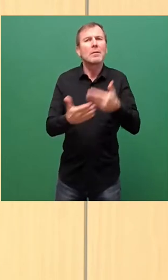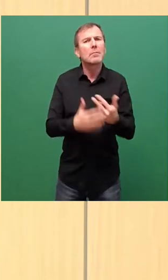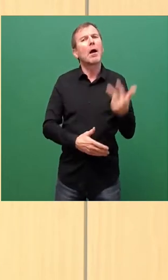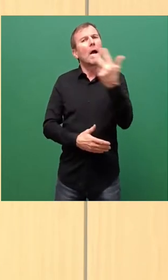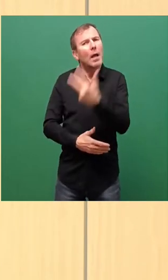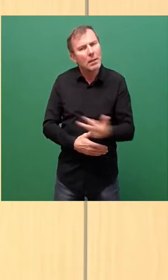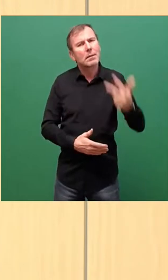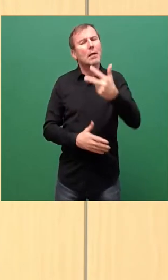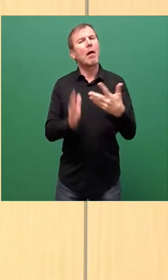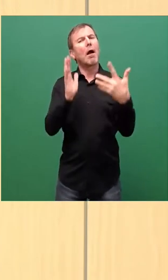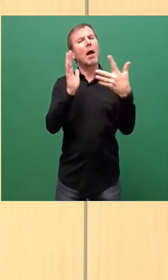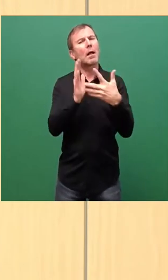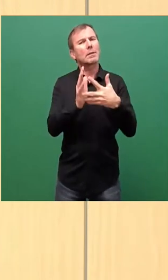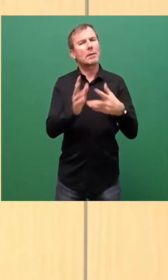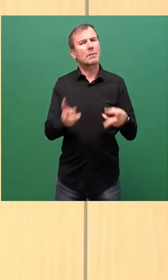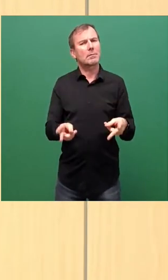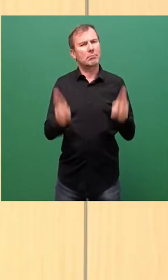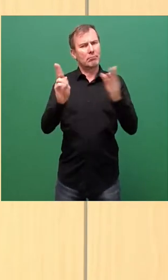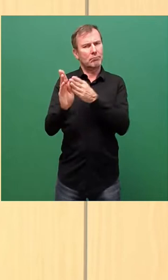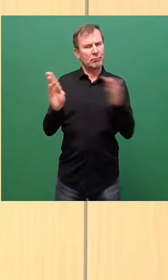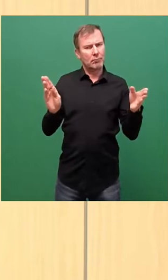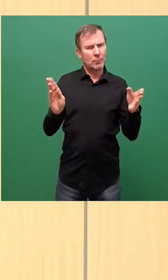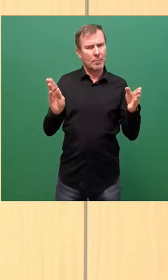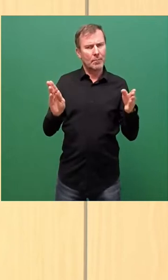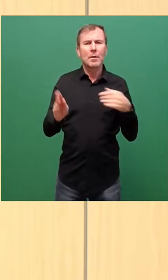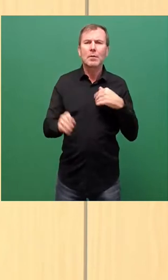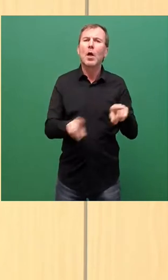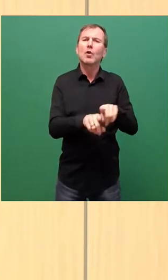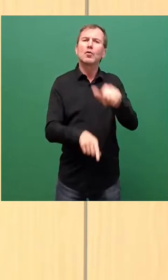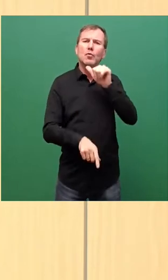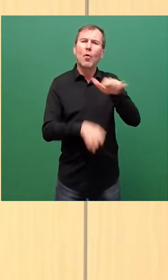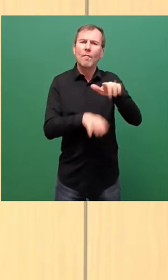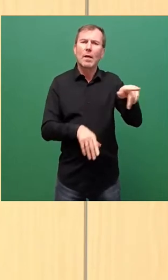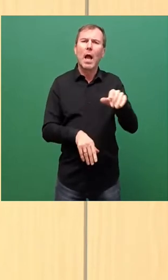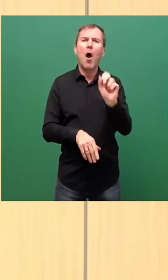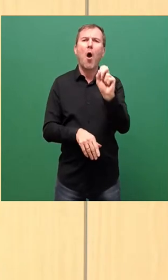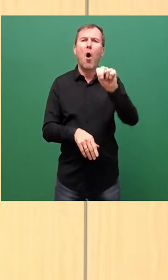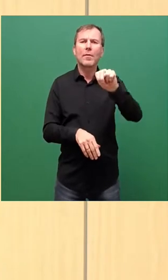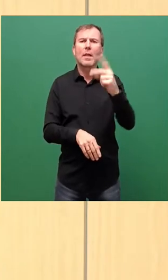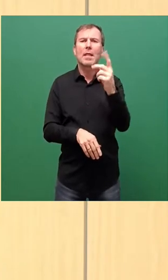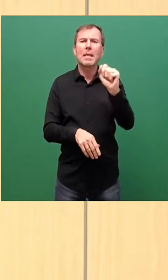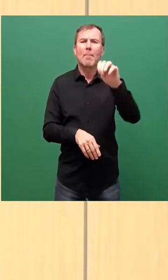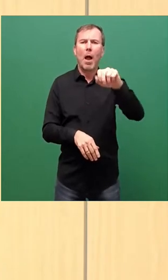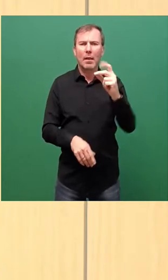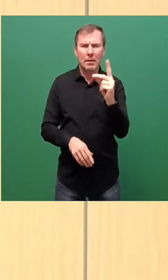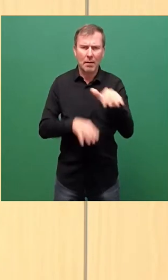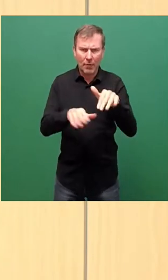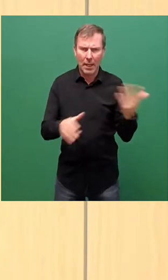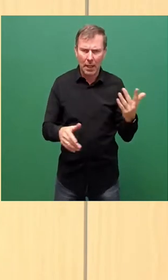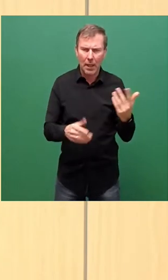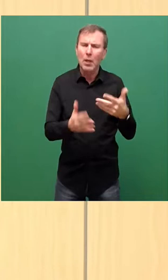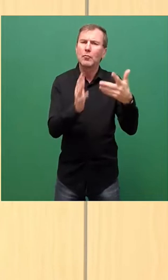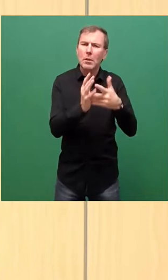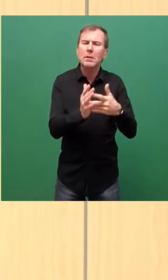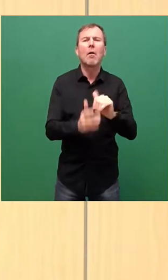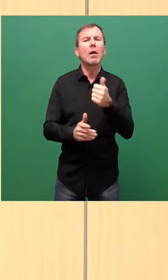Pilotprojekt gedacht, diesen On-Demand-Verkehr mal auszuprobieren in einzelnen Stadtteilen, also konkret